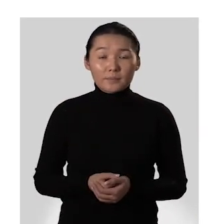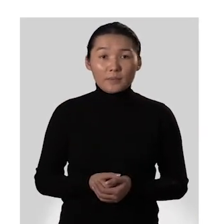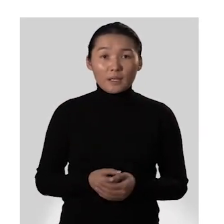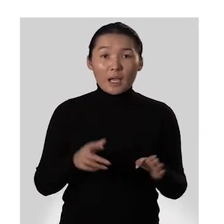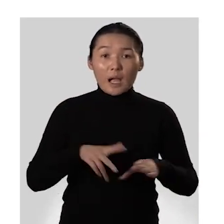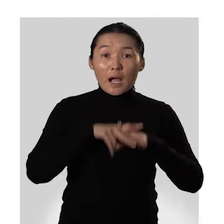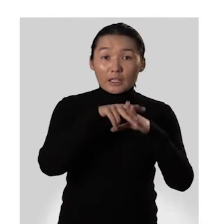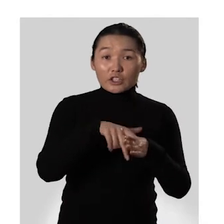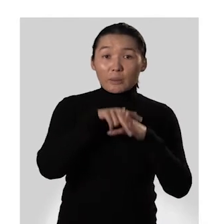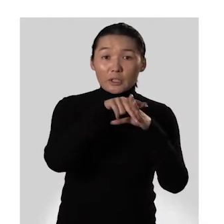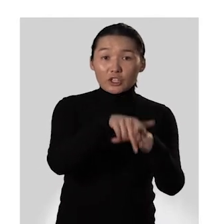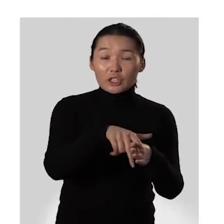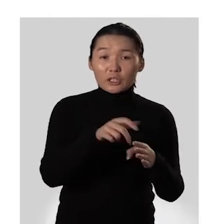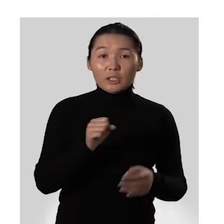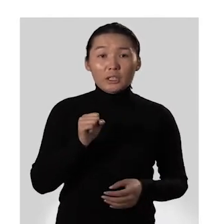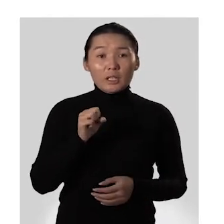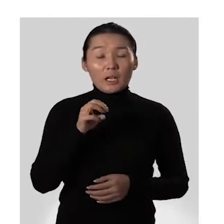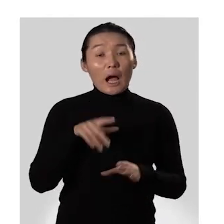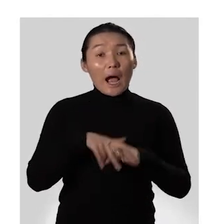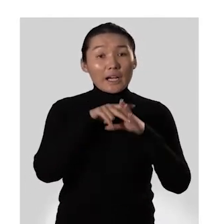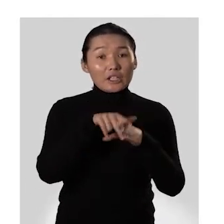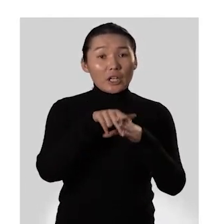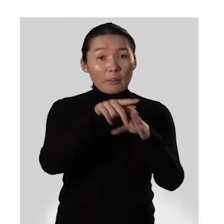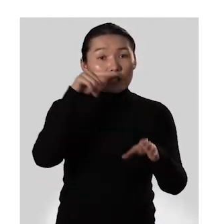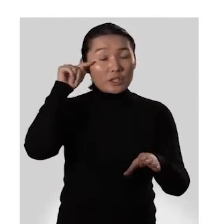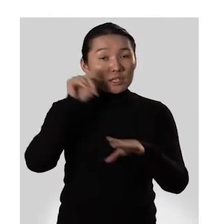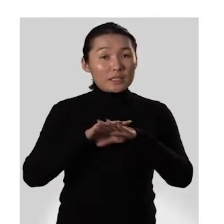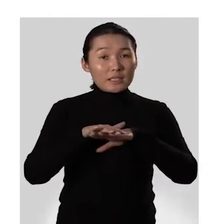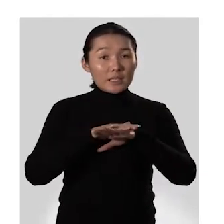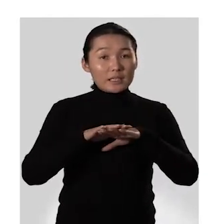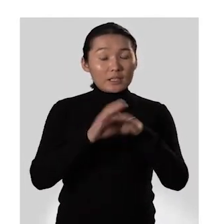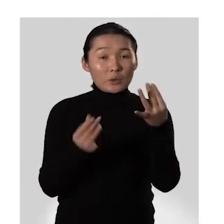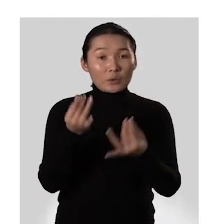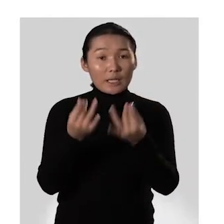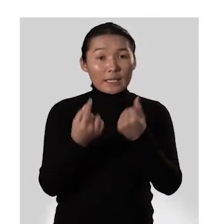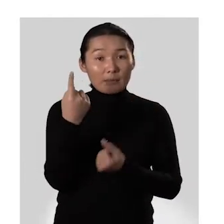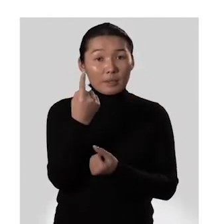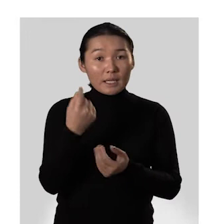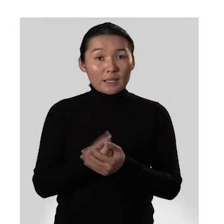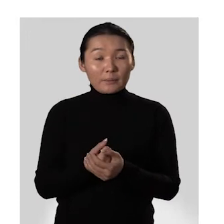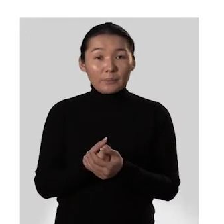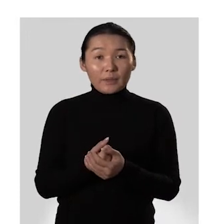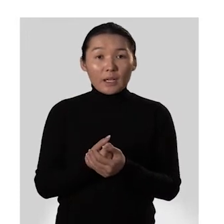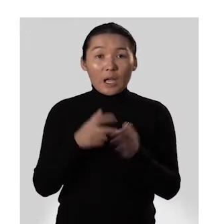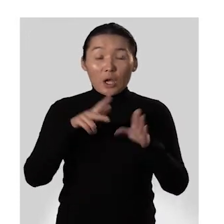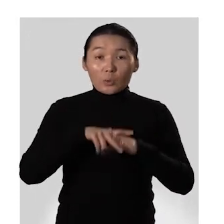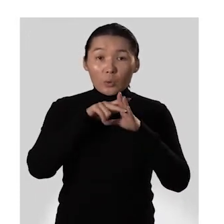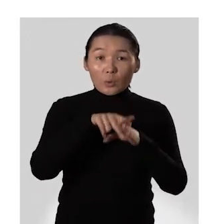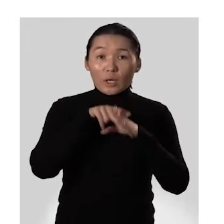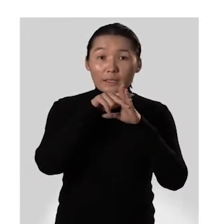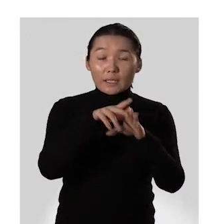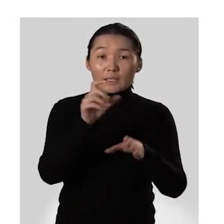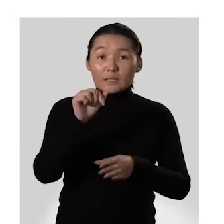Ат чабыш. Ат чабыш кыргыз элинин оюндарынын бири. Күлүк аттарды